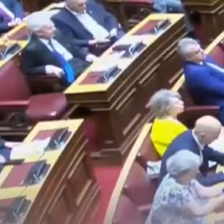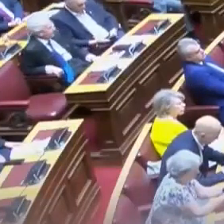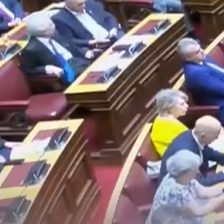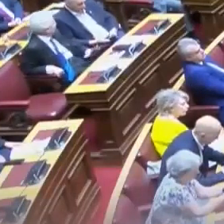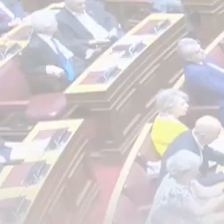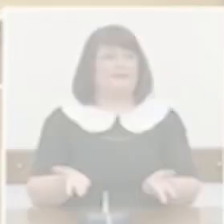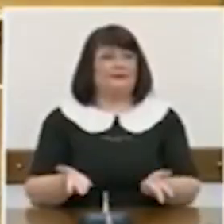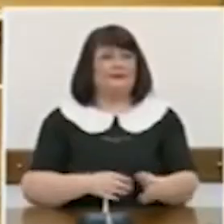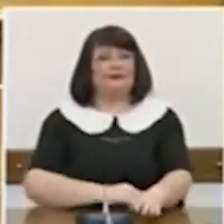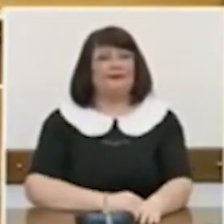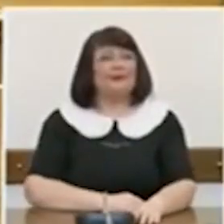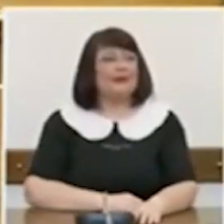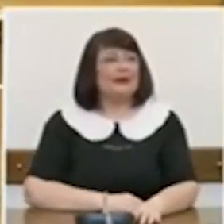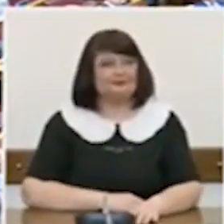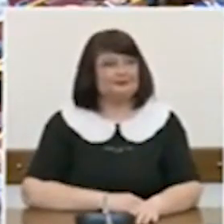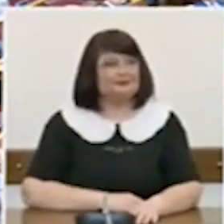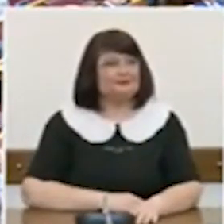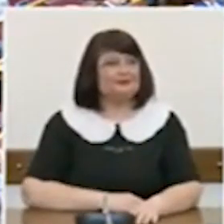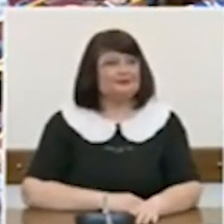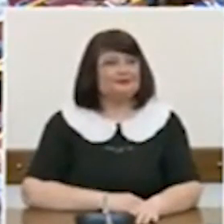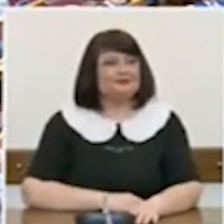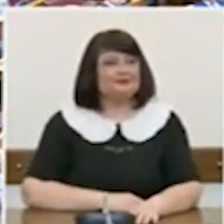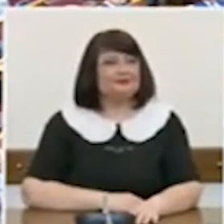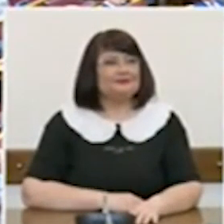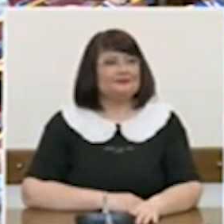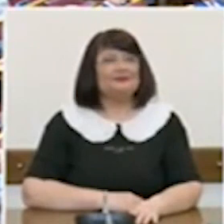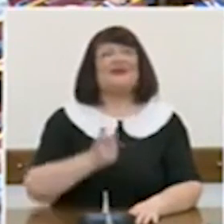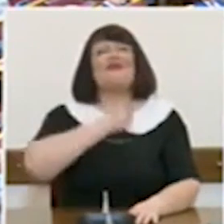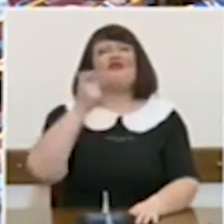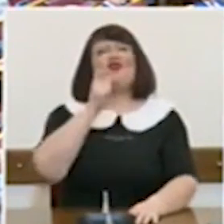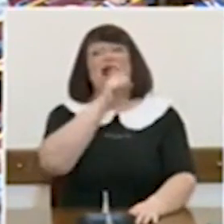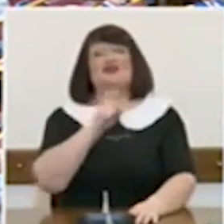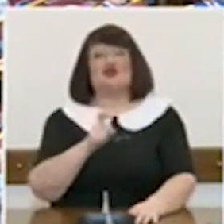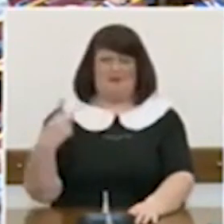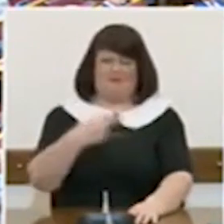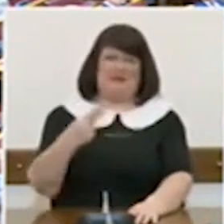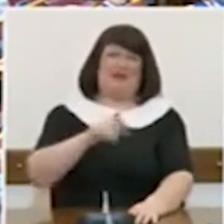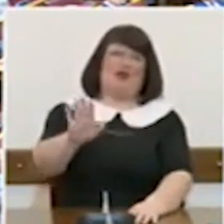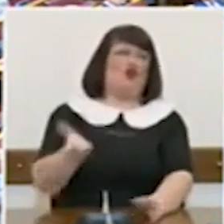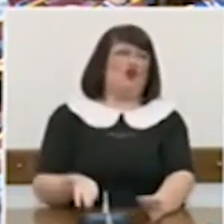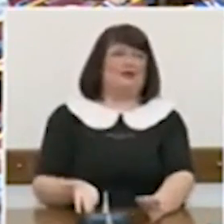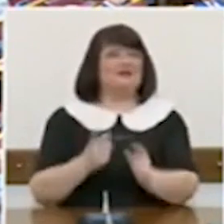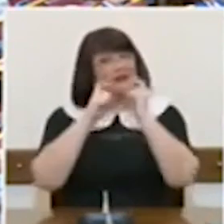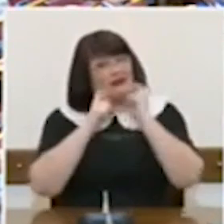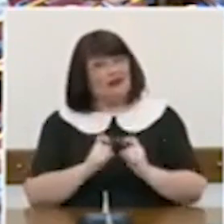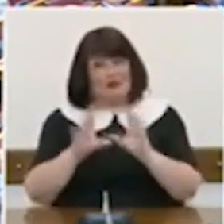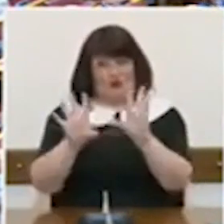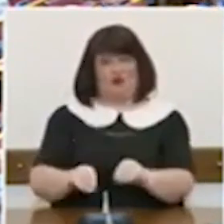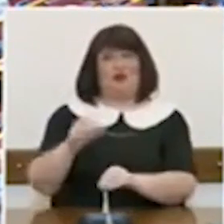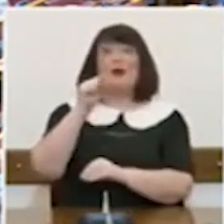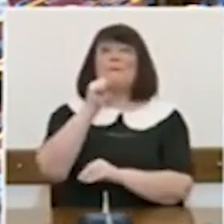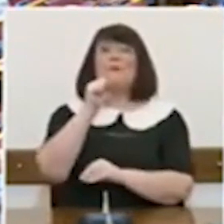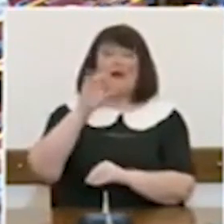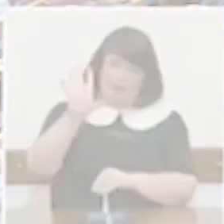μία φορά. Ο πρόεδρος της κοινοβουλευτικής ομάδας του ΣΥΡΙΖΑ επιτέθηκε στον Πρωθυπουργό για την ακρίβεια, λέγοντας ότι η επιστολή του στην Ούρσουλα Φοντερ Λάιεν ήταν